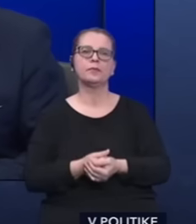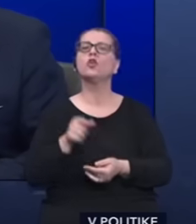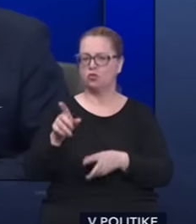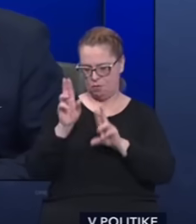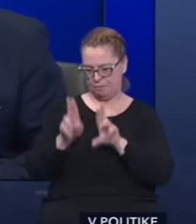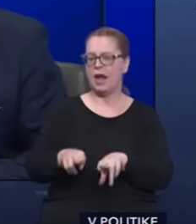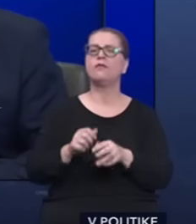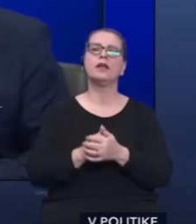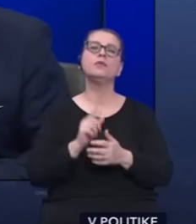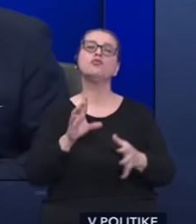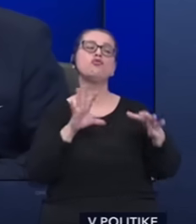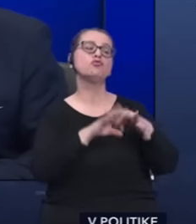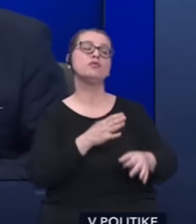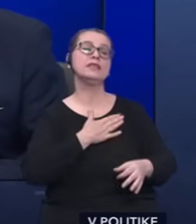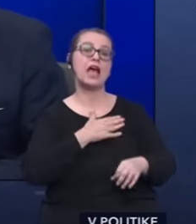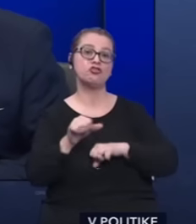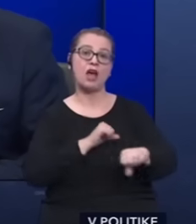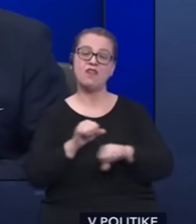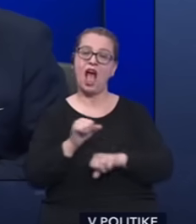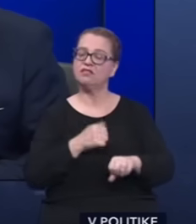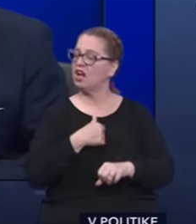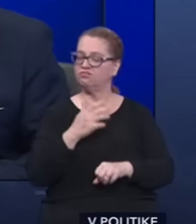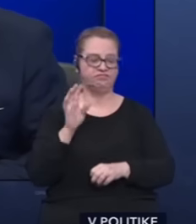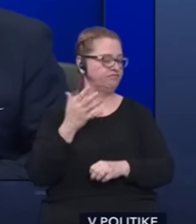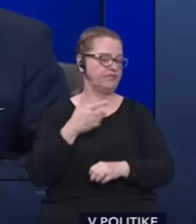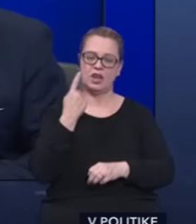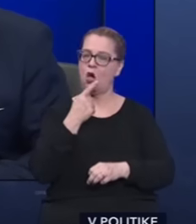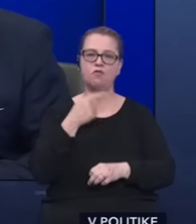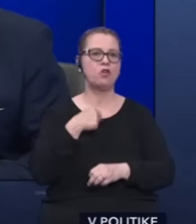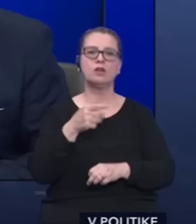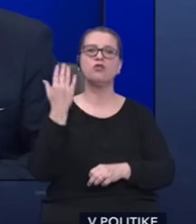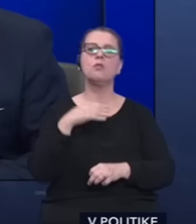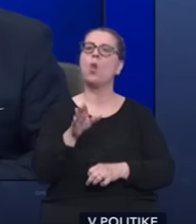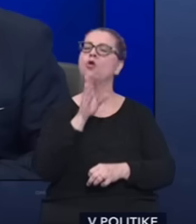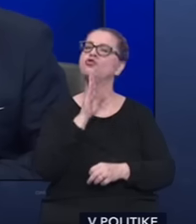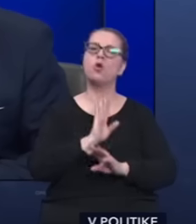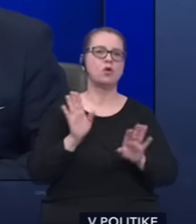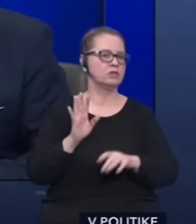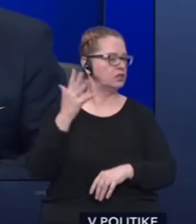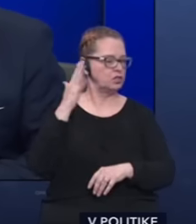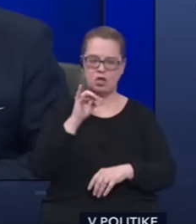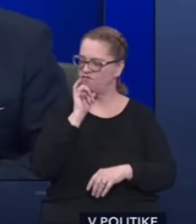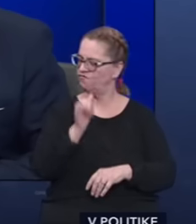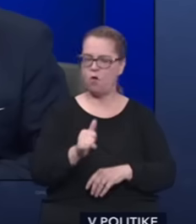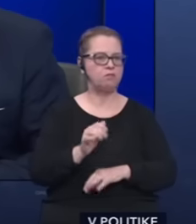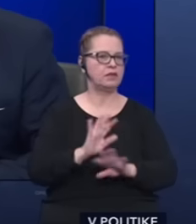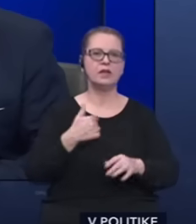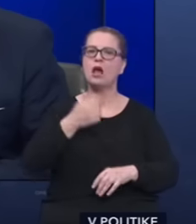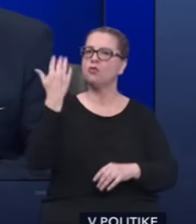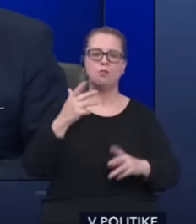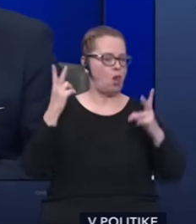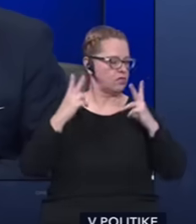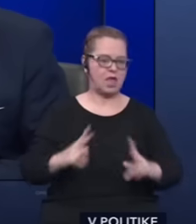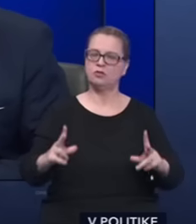toto je pravda. Čo sa týka našej vlády, tak ja sa vôbec netvarím, že to bolo dosť, čo sme mi dali. absolútne to nebudem obhajovať. Bol som nespokojný a preto